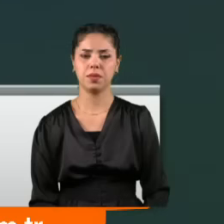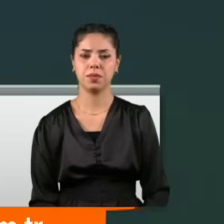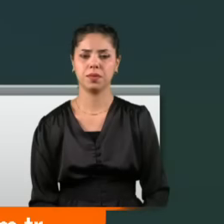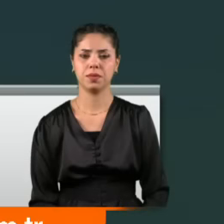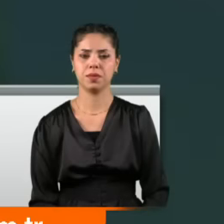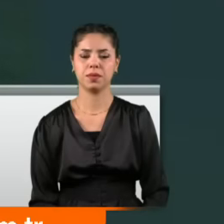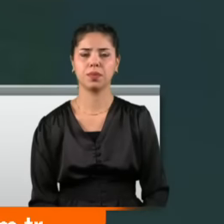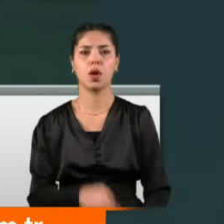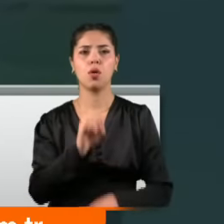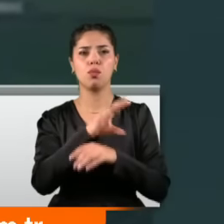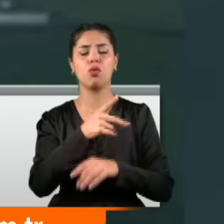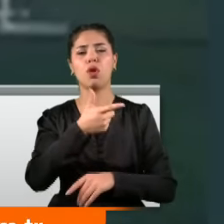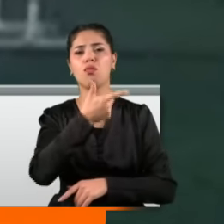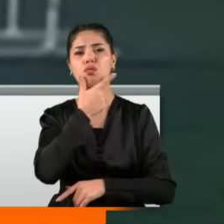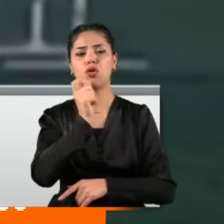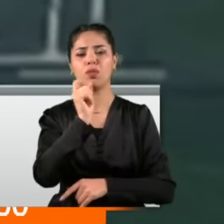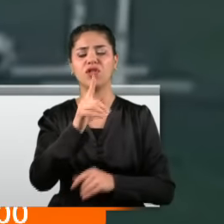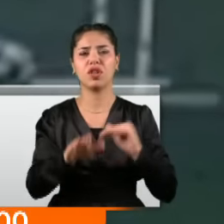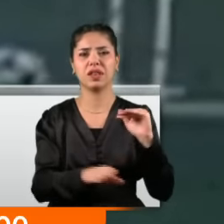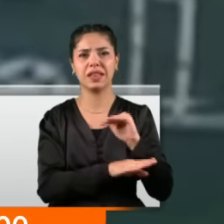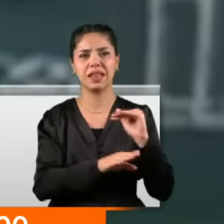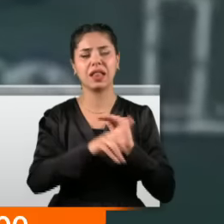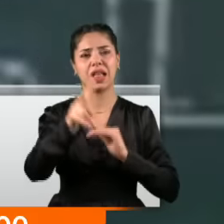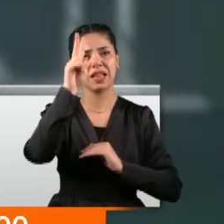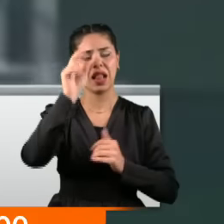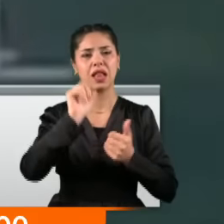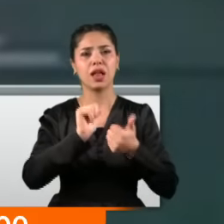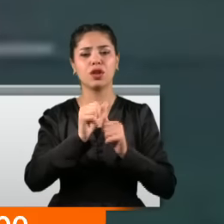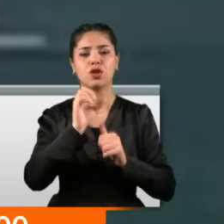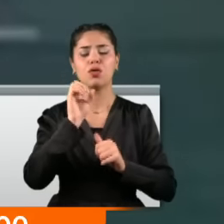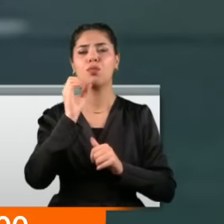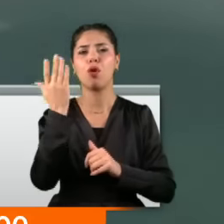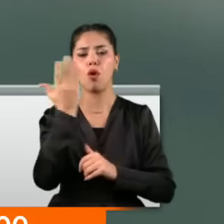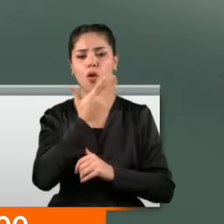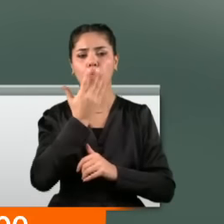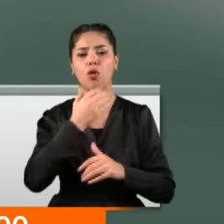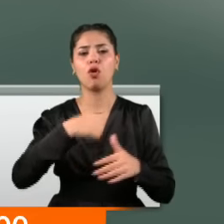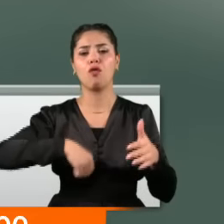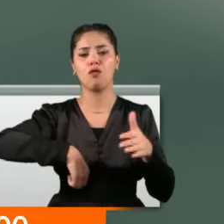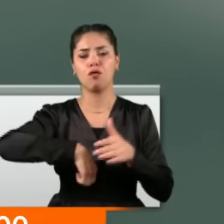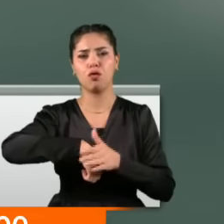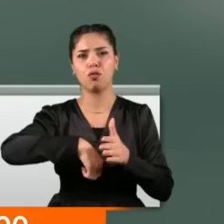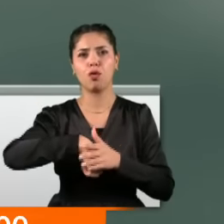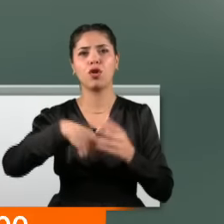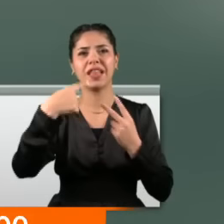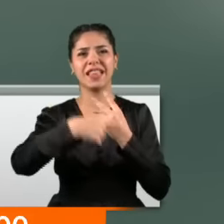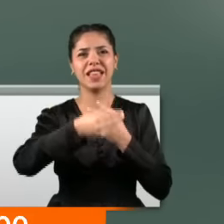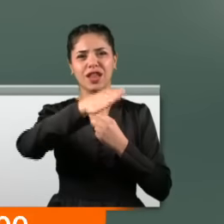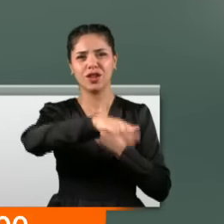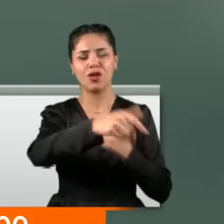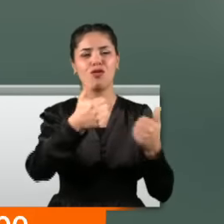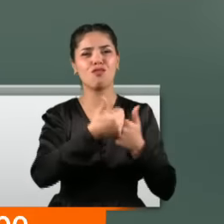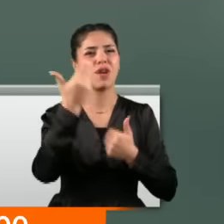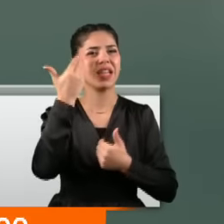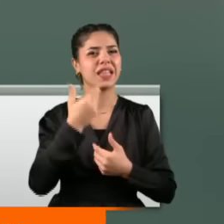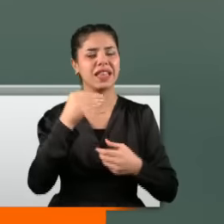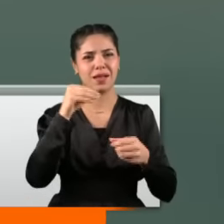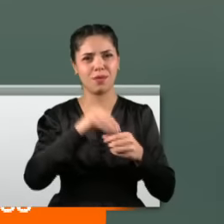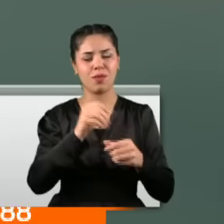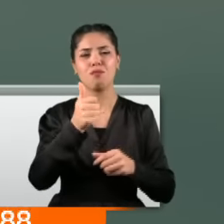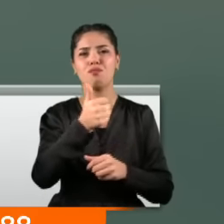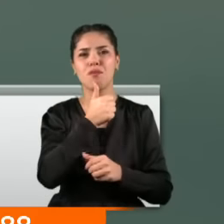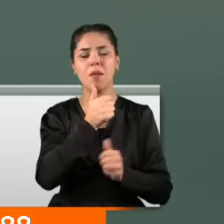görebilirler. Muğla'nın Bodrum ilçesinde yaşayan Galatasaray Spor Okulu'nun futbolcusu Yiğit Kurt, Galatasaray Tottenham maçını izlemek için